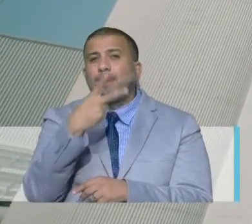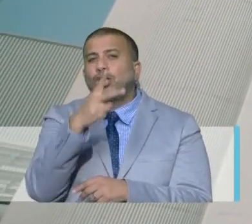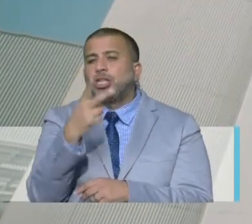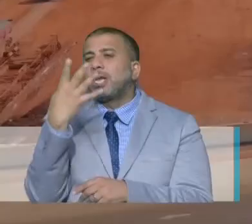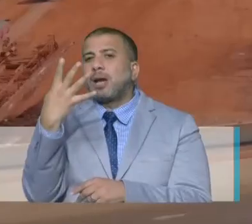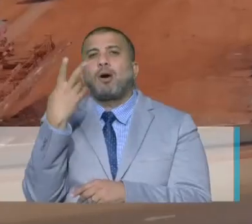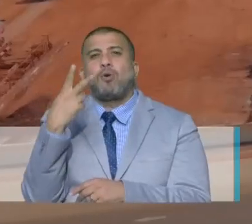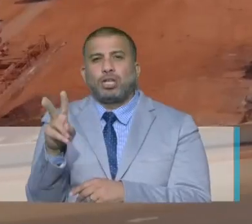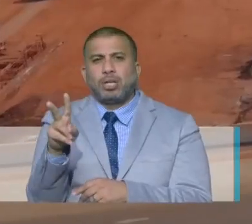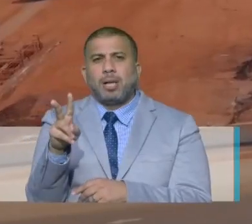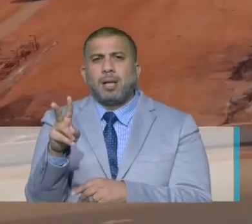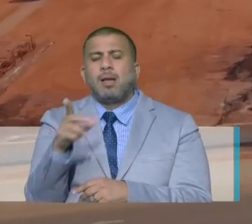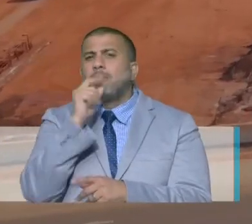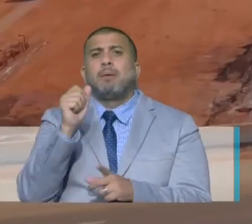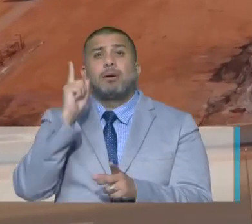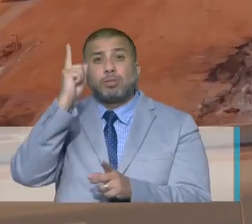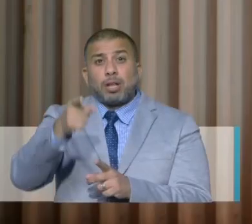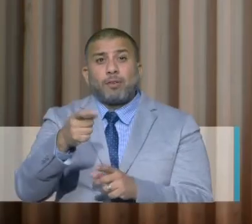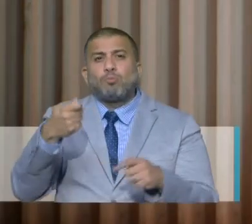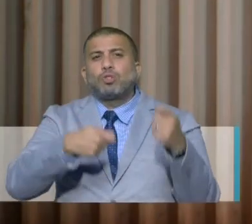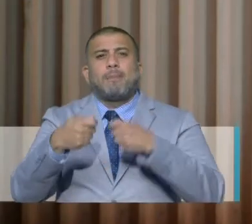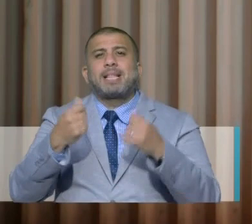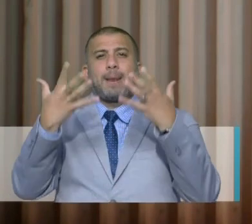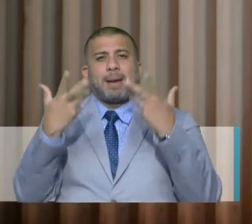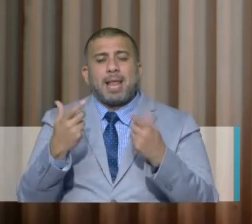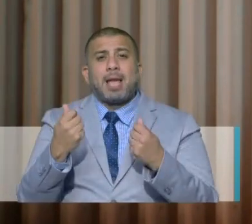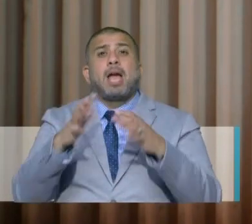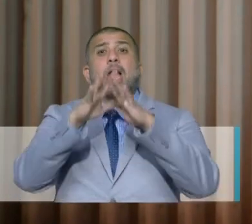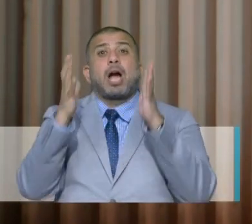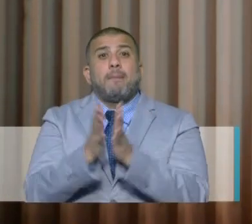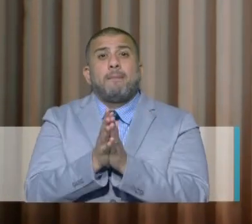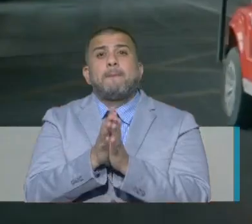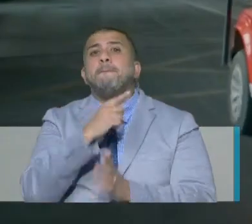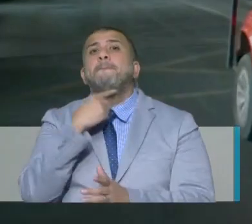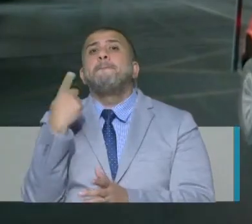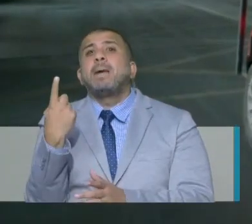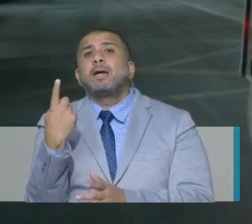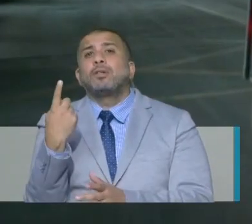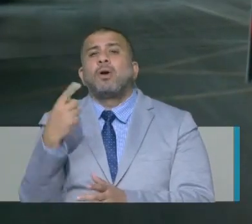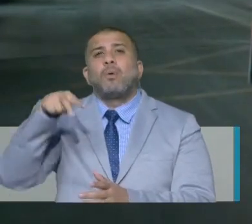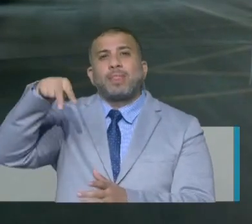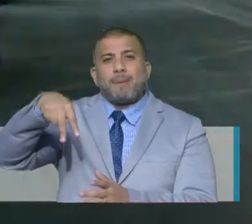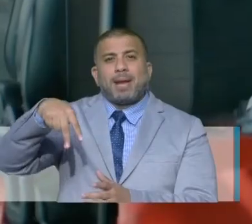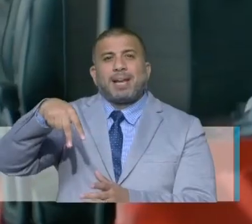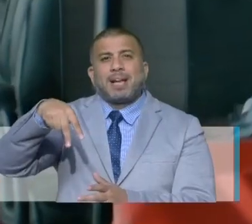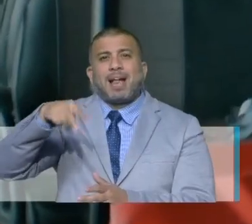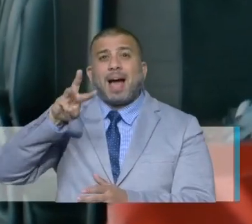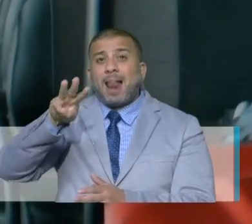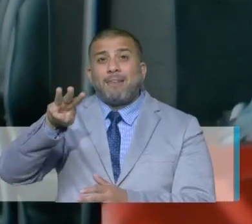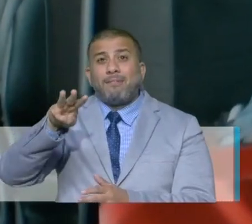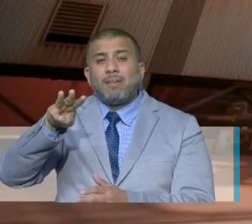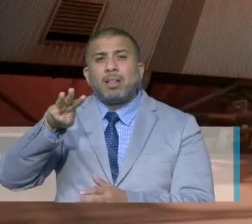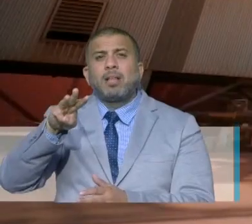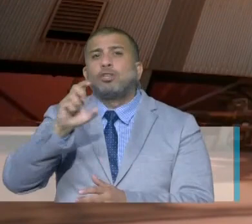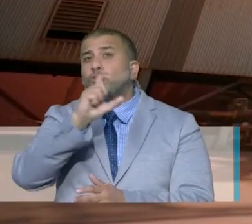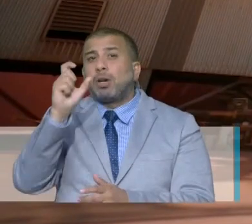العام 2024 بينما ستفرض مساهمات ماليه قيمتها 188000 درهم